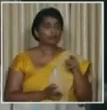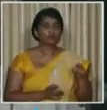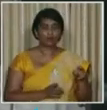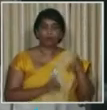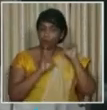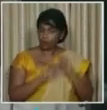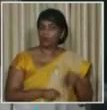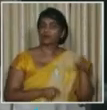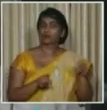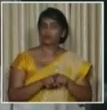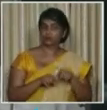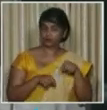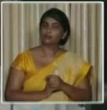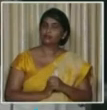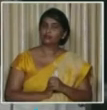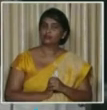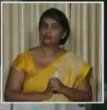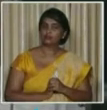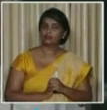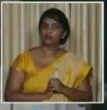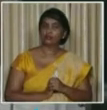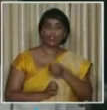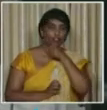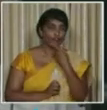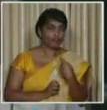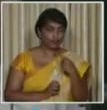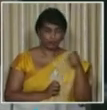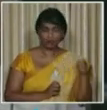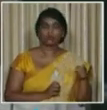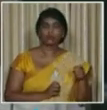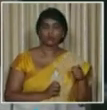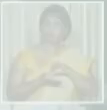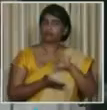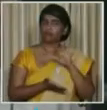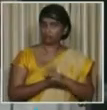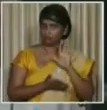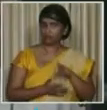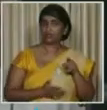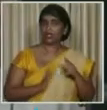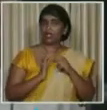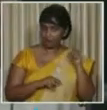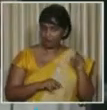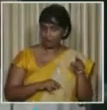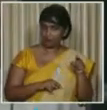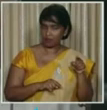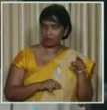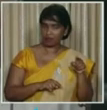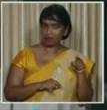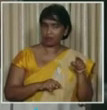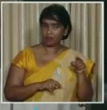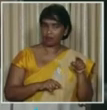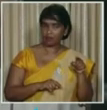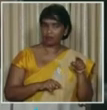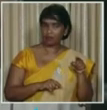ඒ වගේම තියෙනවා මෙතන මම එකක් කියන්නම්. මේ විශ්‍රාම ගිය ඇයට පාරිශෝ දීමනා දෙන්න. IMF එකේ මේ